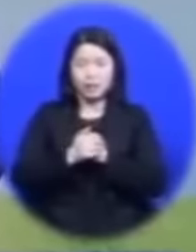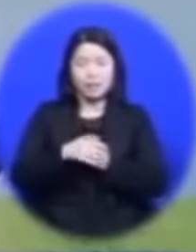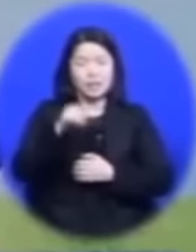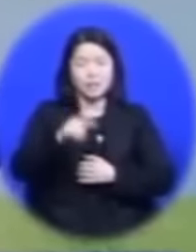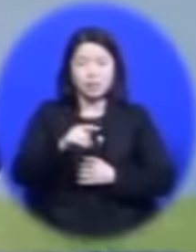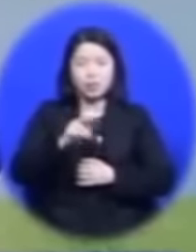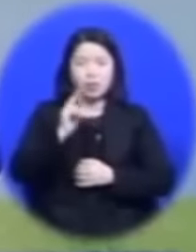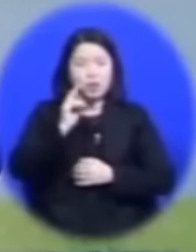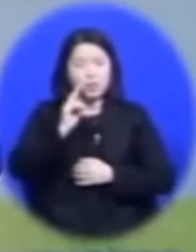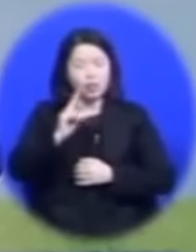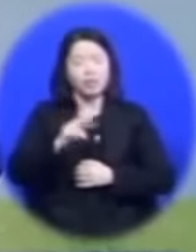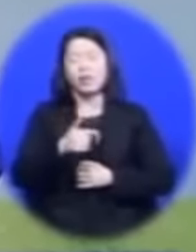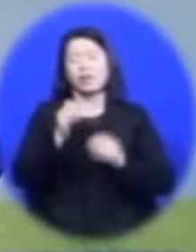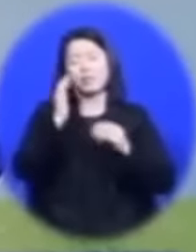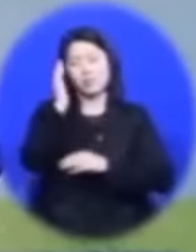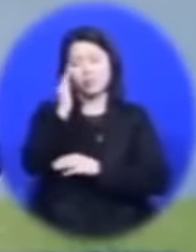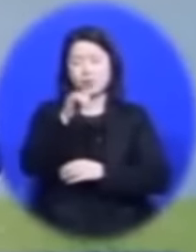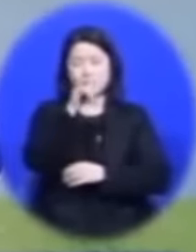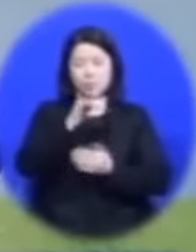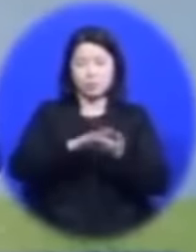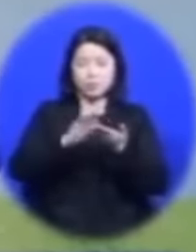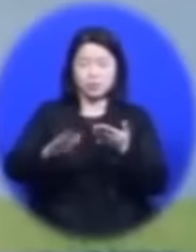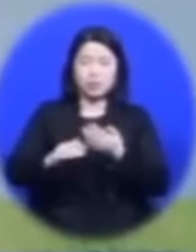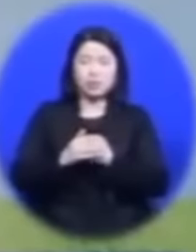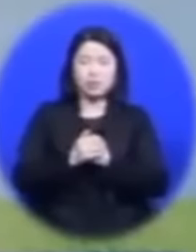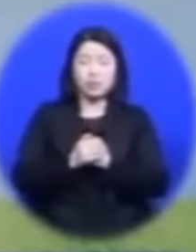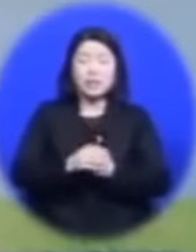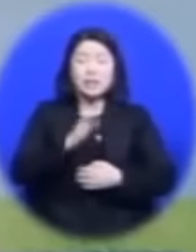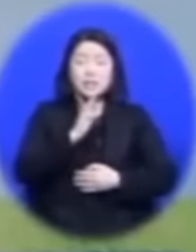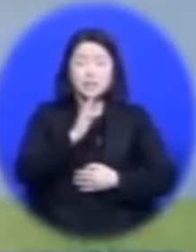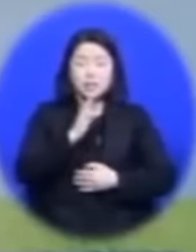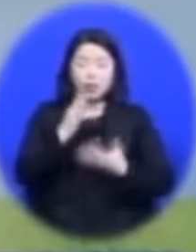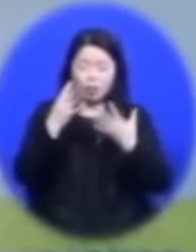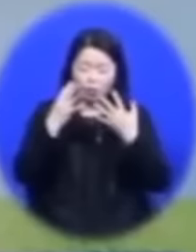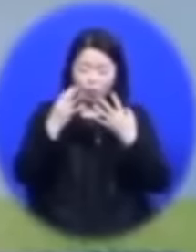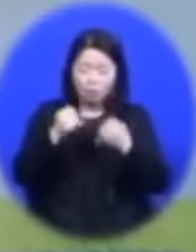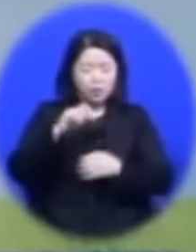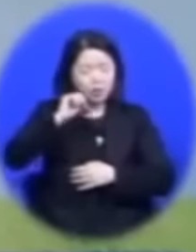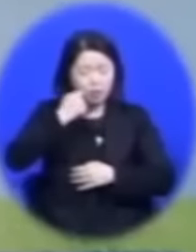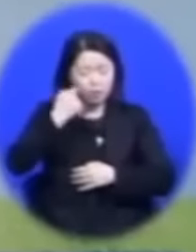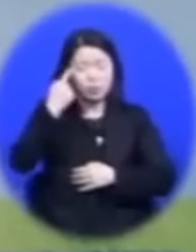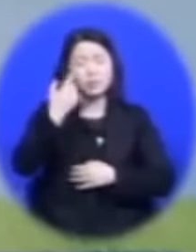이건 대단한 이야기입니다. 실제로 얼마나 어려웠을까요?